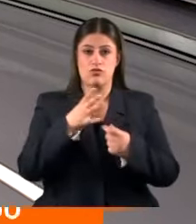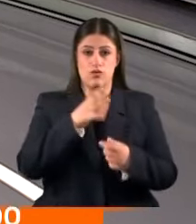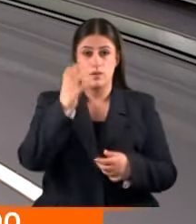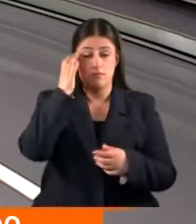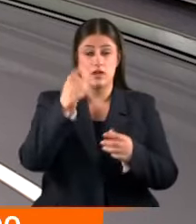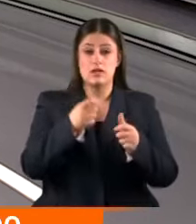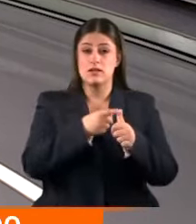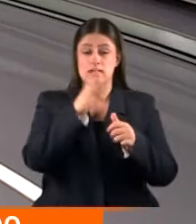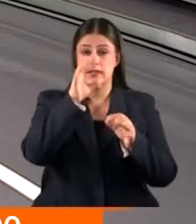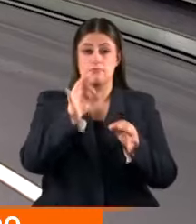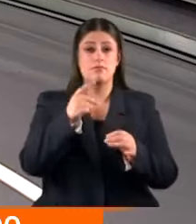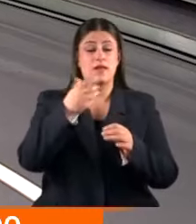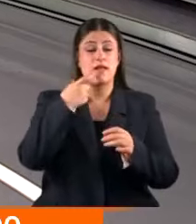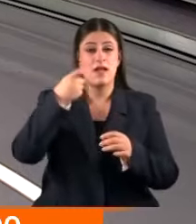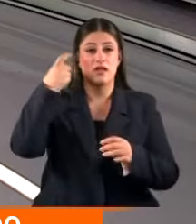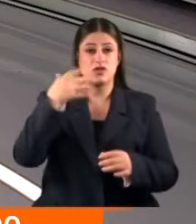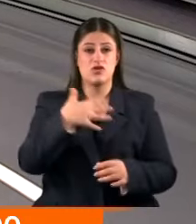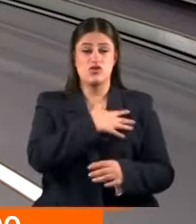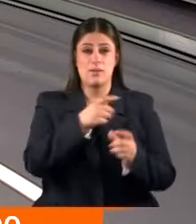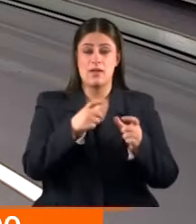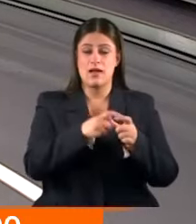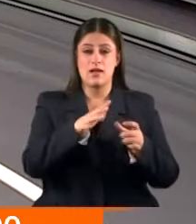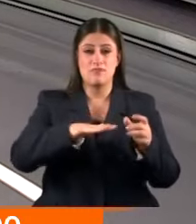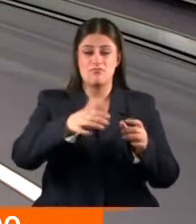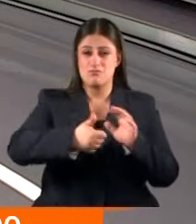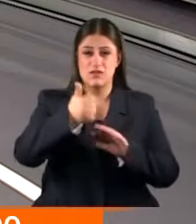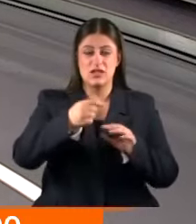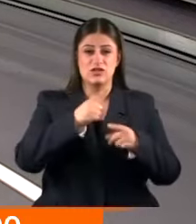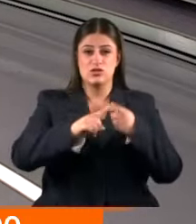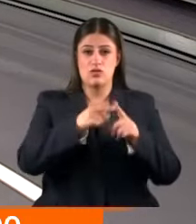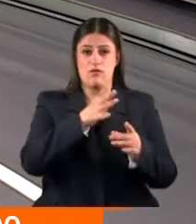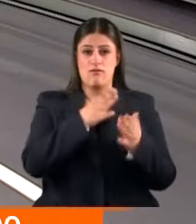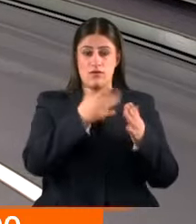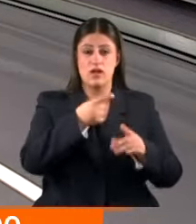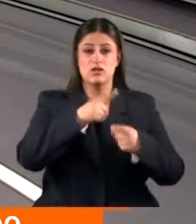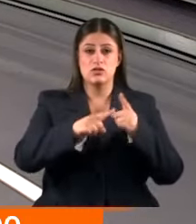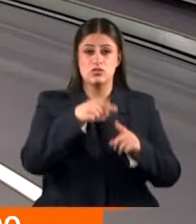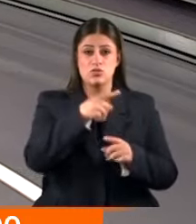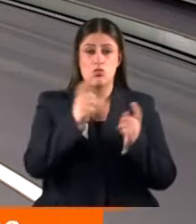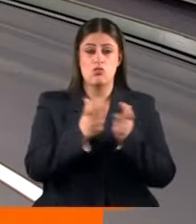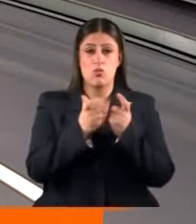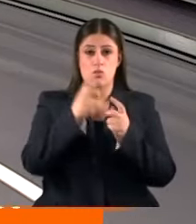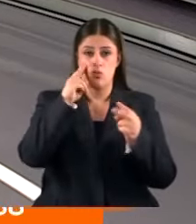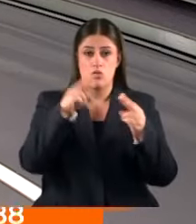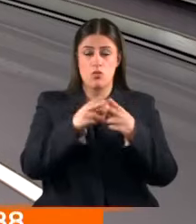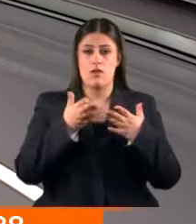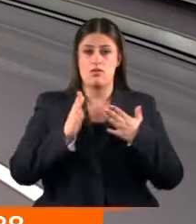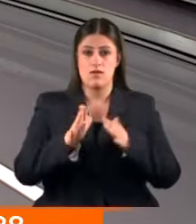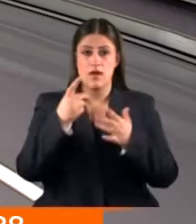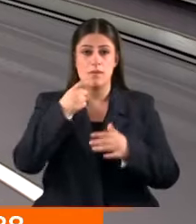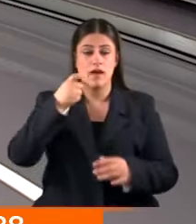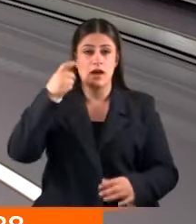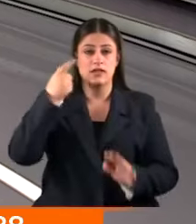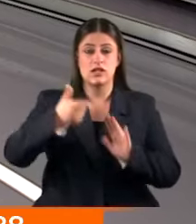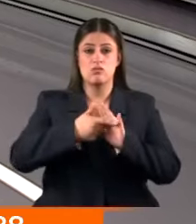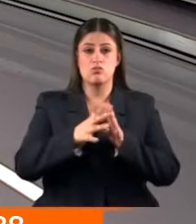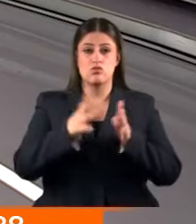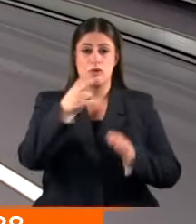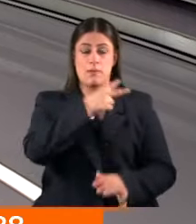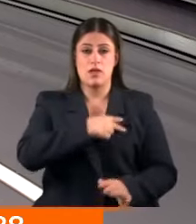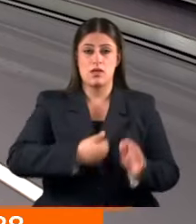ise eski CHP Genel Başkanı Kemal Kılıçdaroğlu var. Kılıçdaroğlu'nun delegelerle görüşmeleri sürerken eski İzmir Büyükşehir